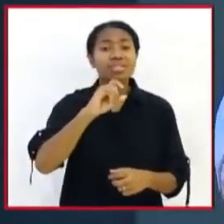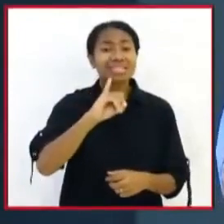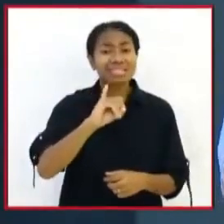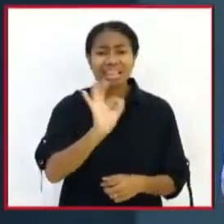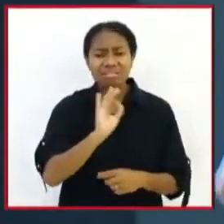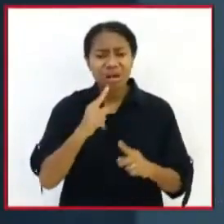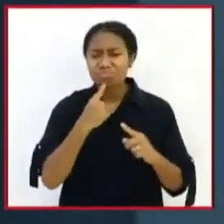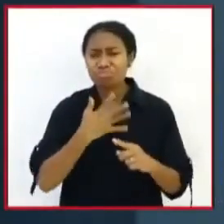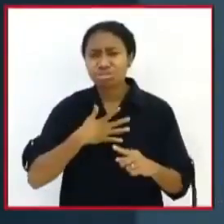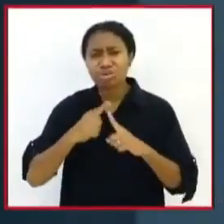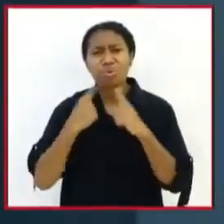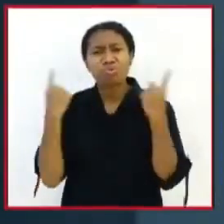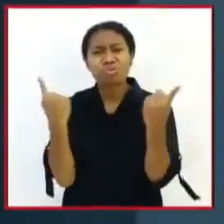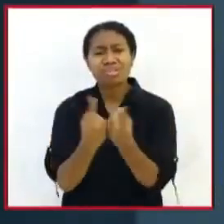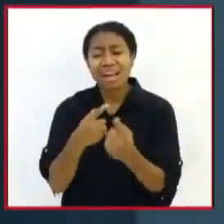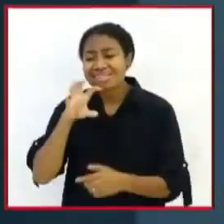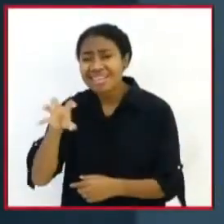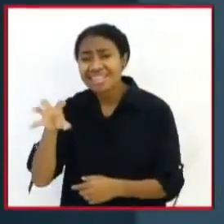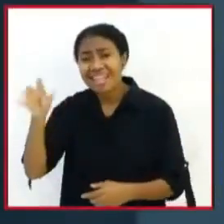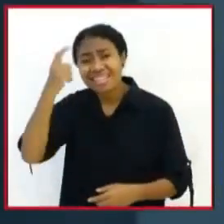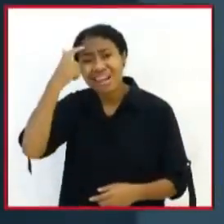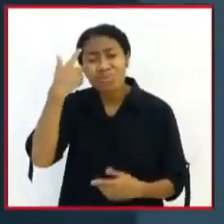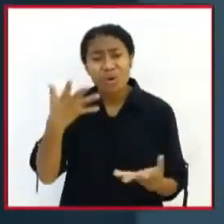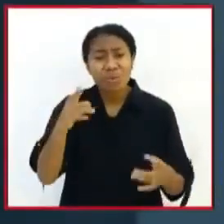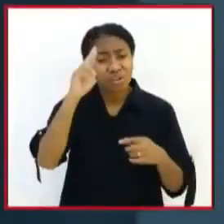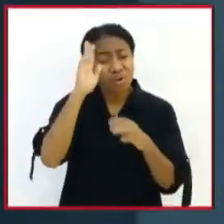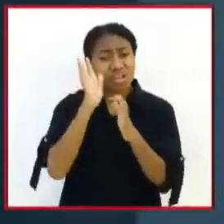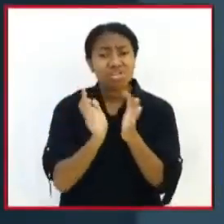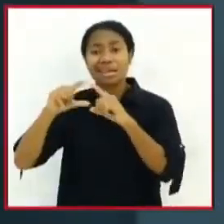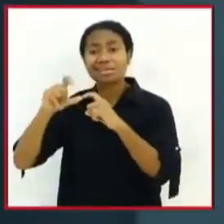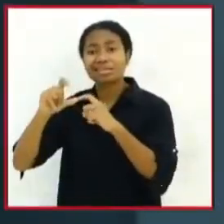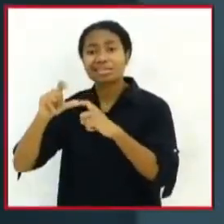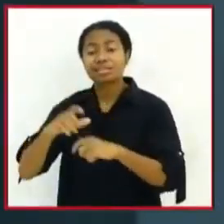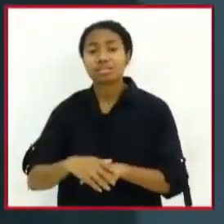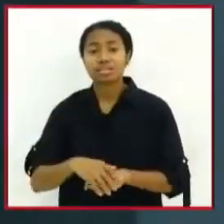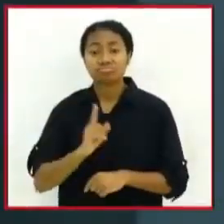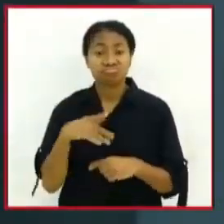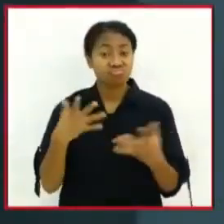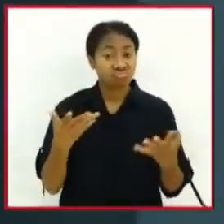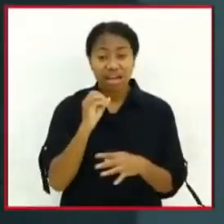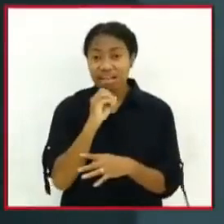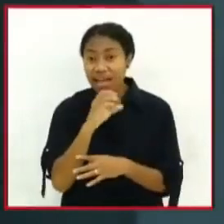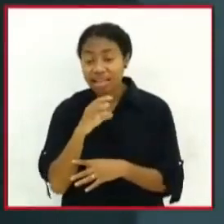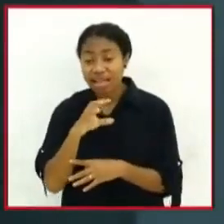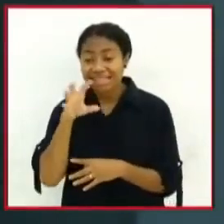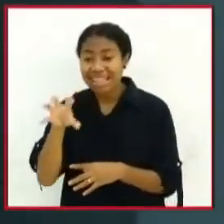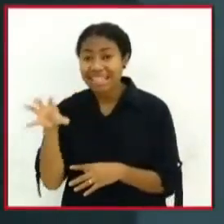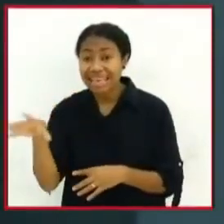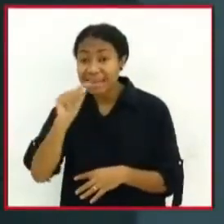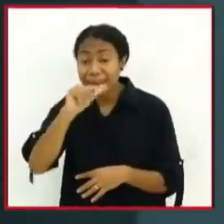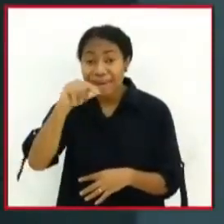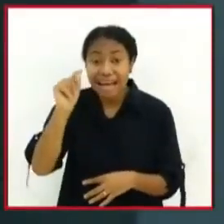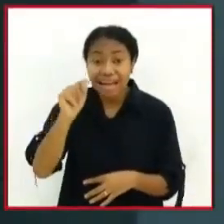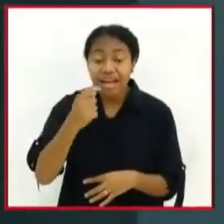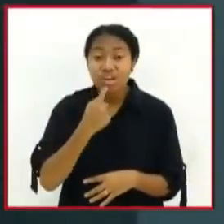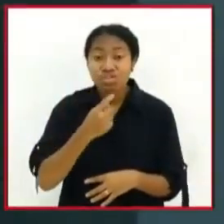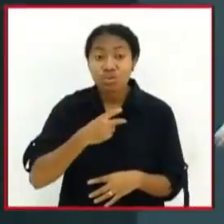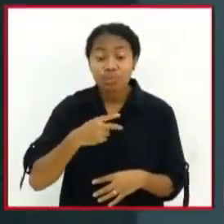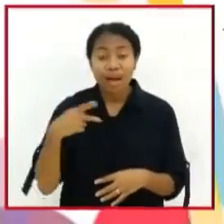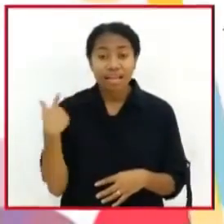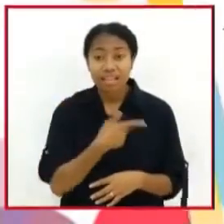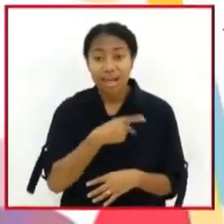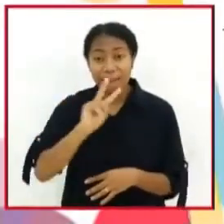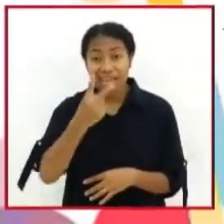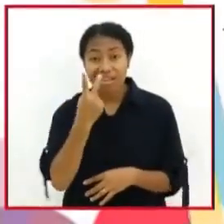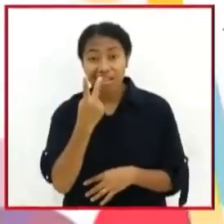setan tahu bahwa Yesus itu adalah Mesias bahwa kata-kata setan ini benar kita bandingkan dengan Yohanes